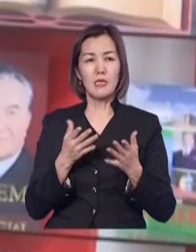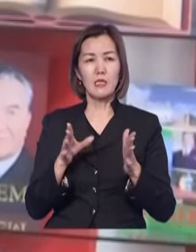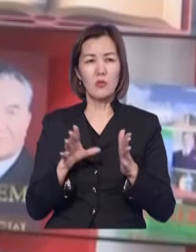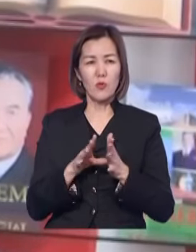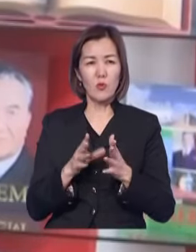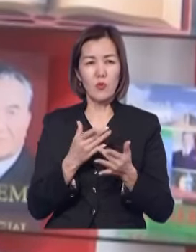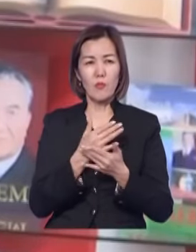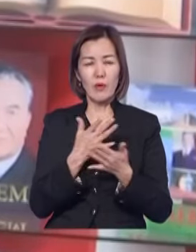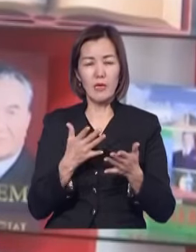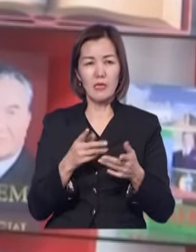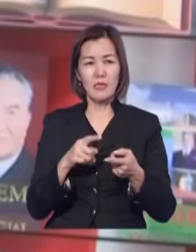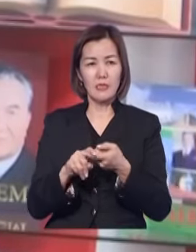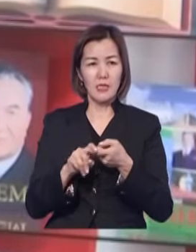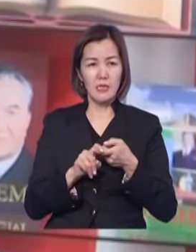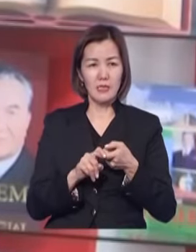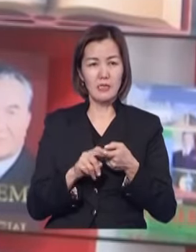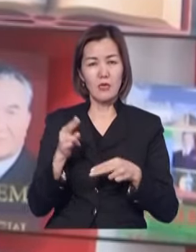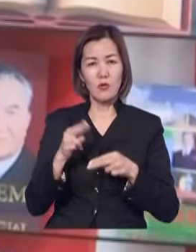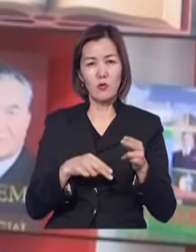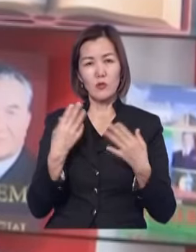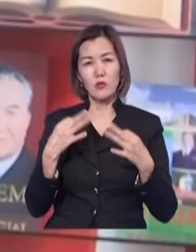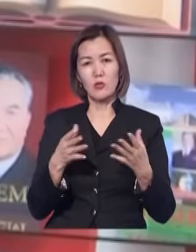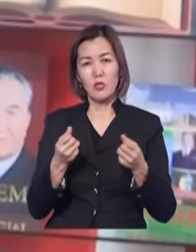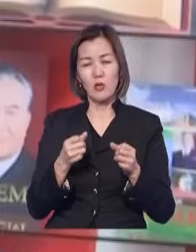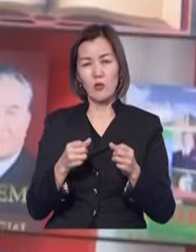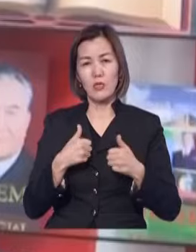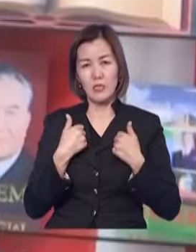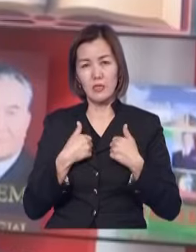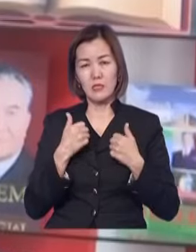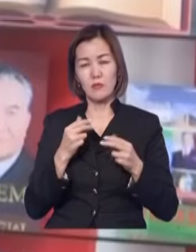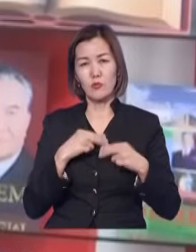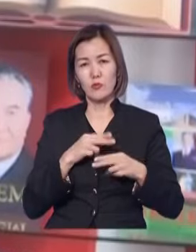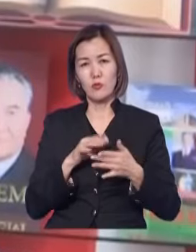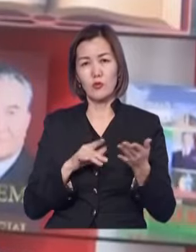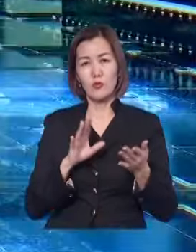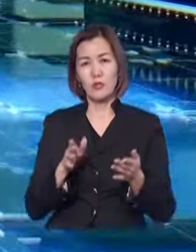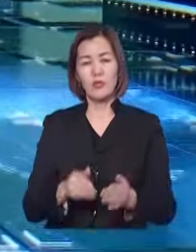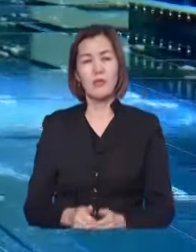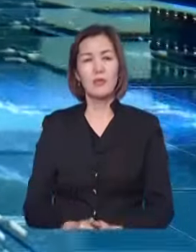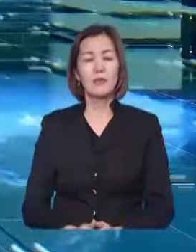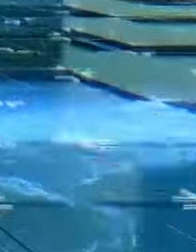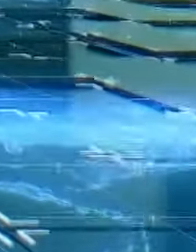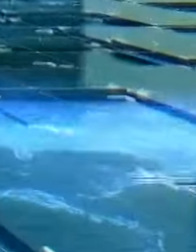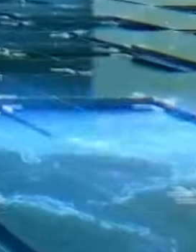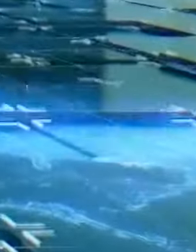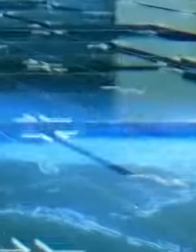уже құрылыс салуға рұқсат алып, ары қарай жұмыстар жүргізетін болады.